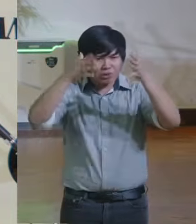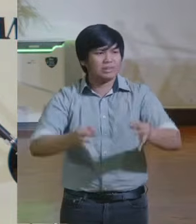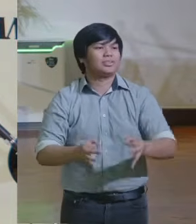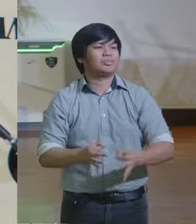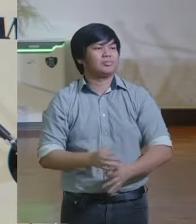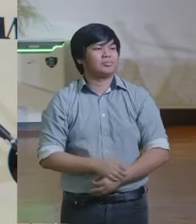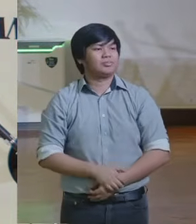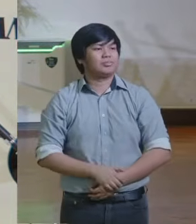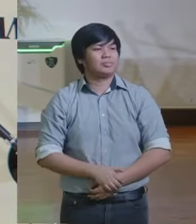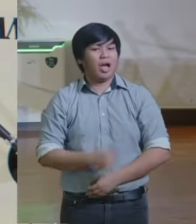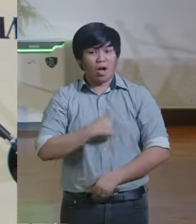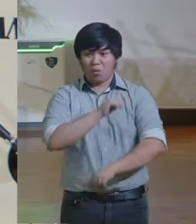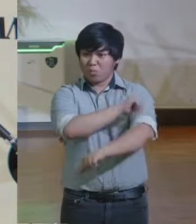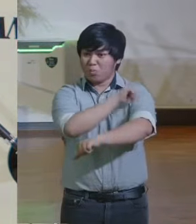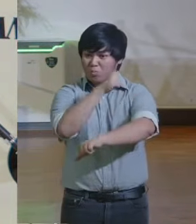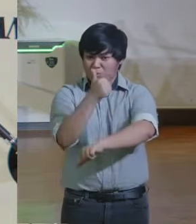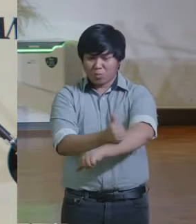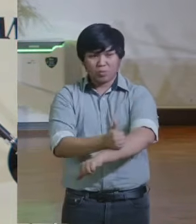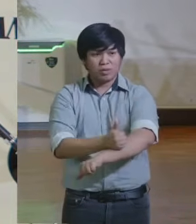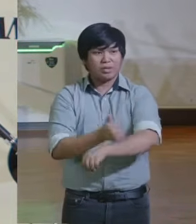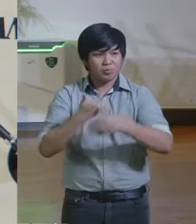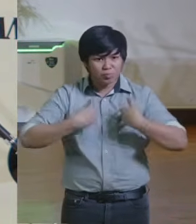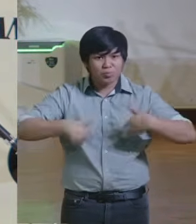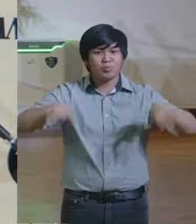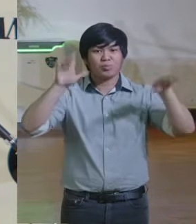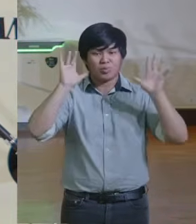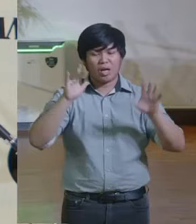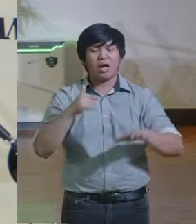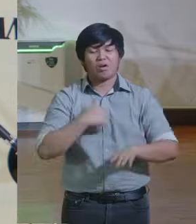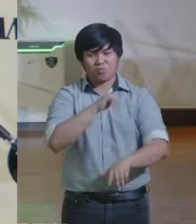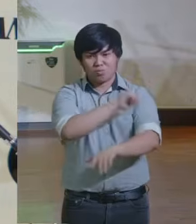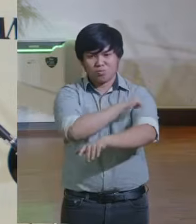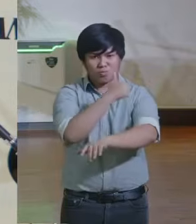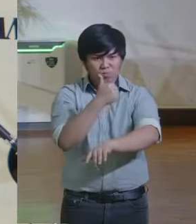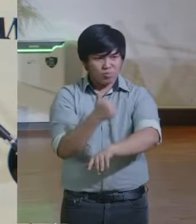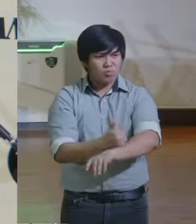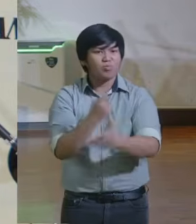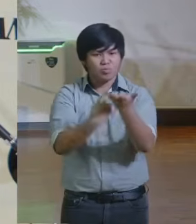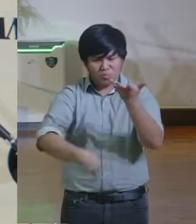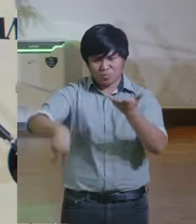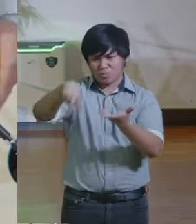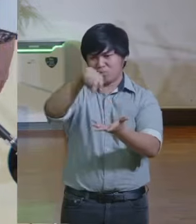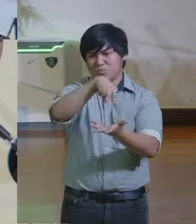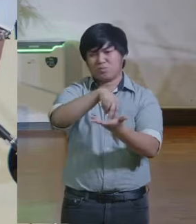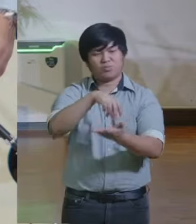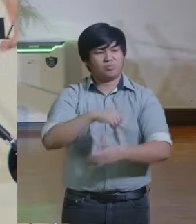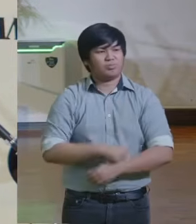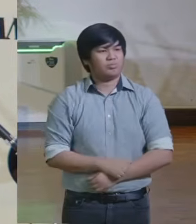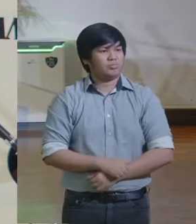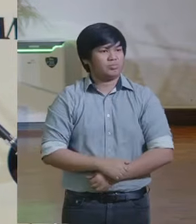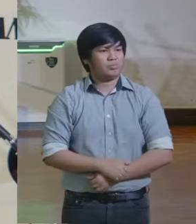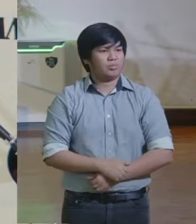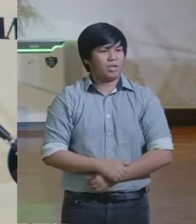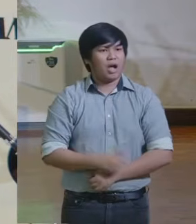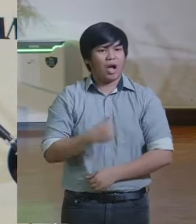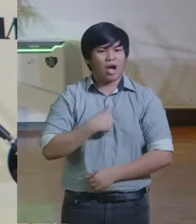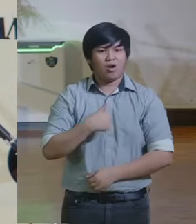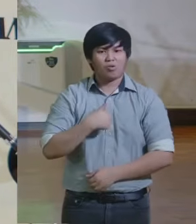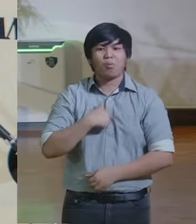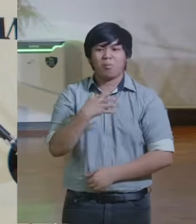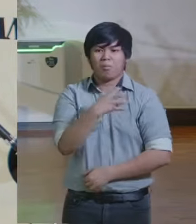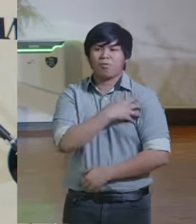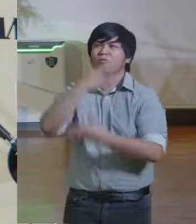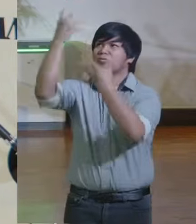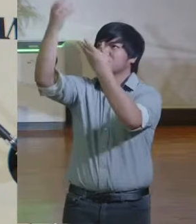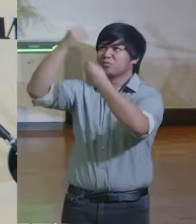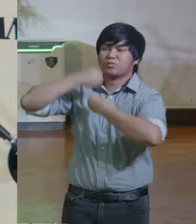I have authority to lay it down, and I have authority to take it up again. This charge I have received from my Father.